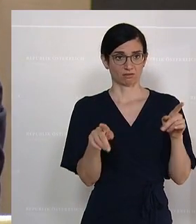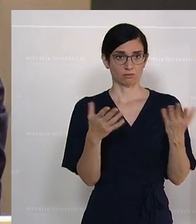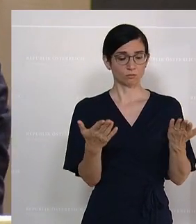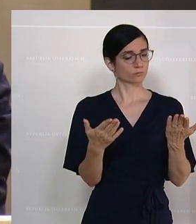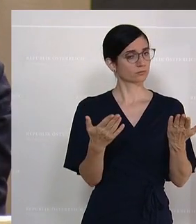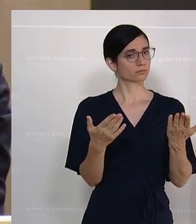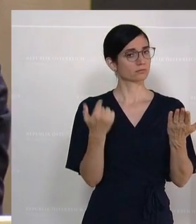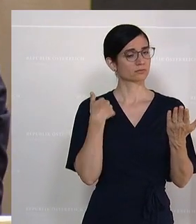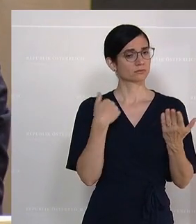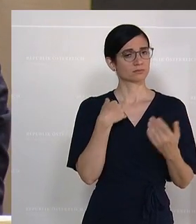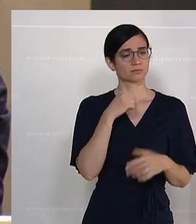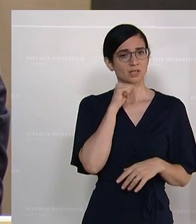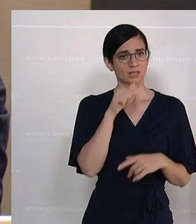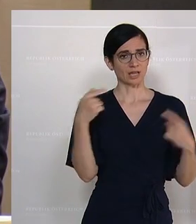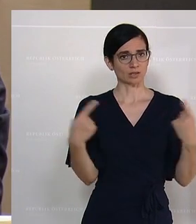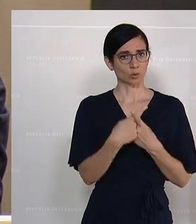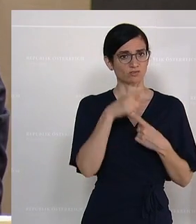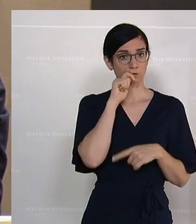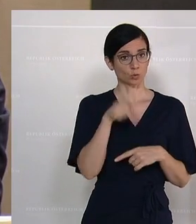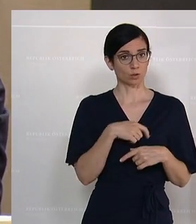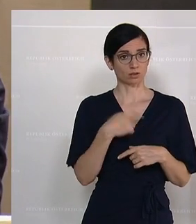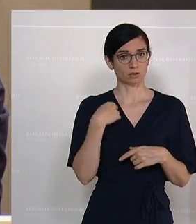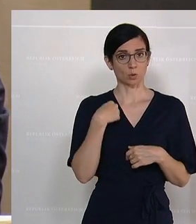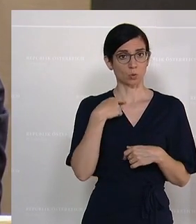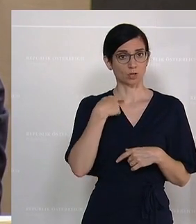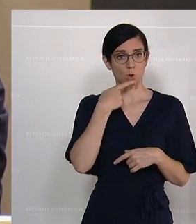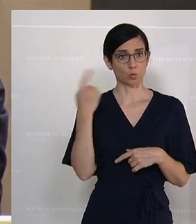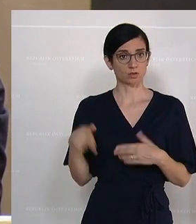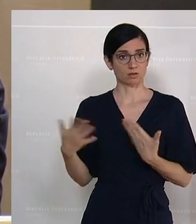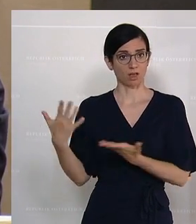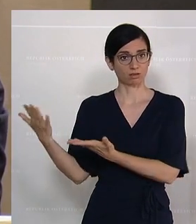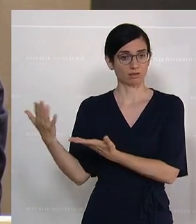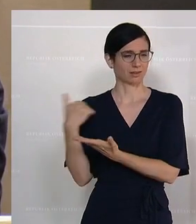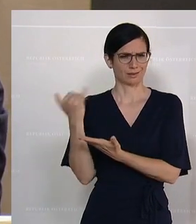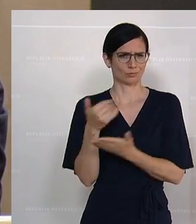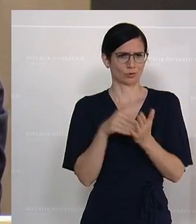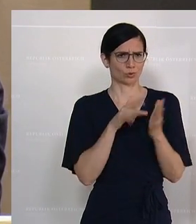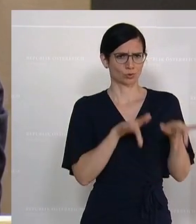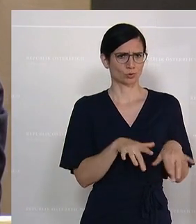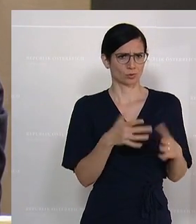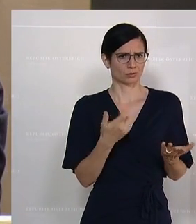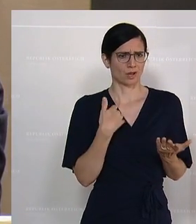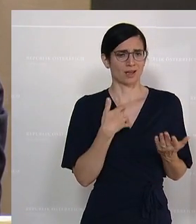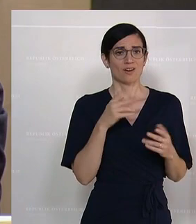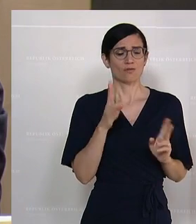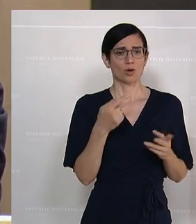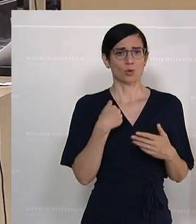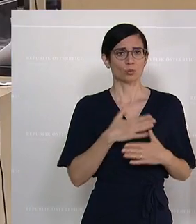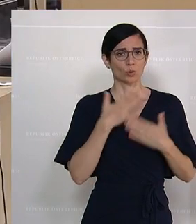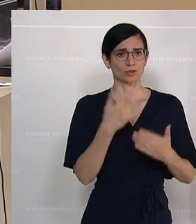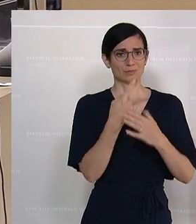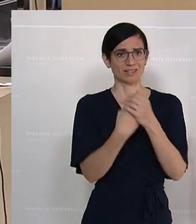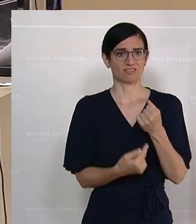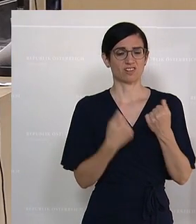keine konflikte in der ukraine oder mit russland und auch keine warum ist dort inflation sondern krieg es ist genau diese falsche